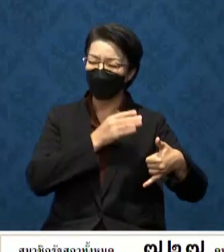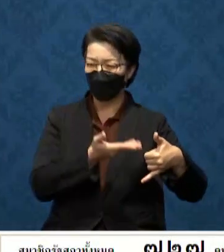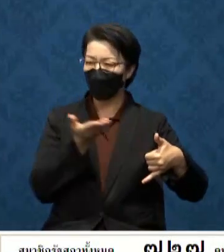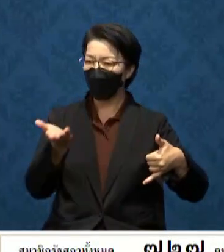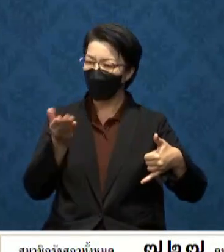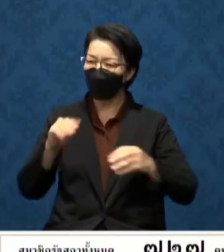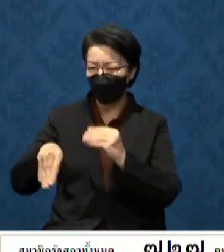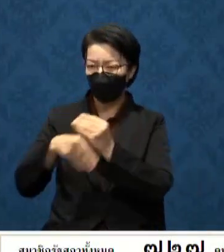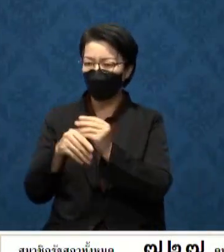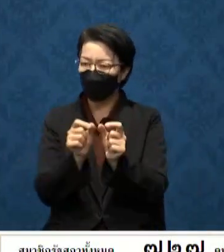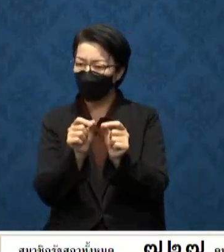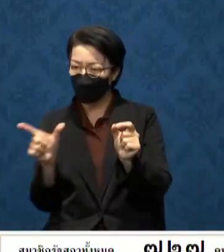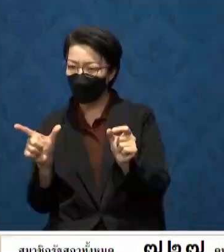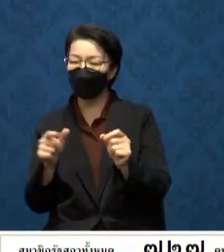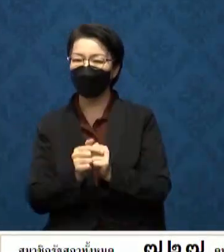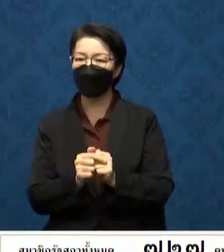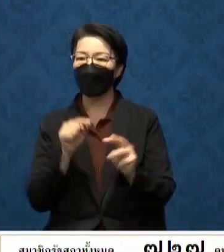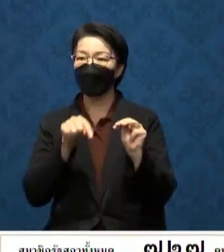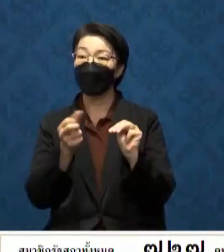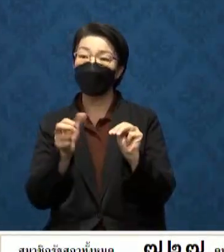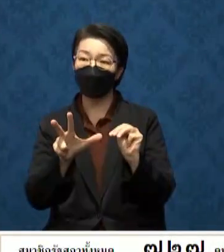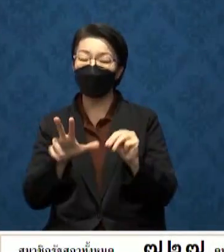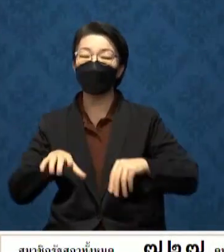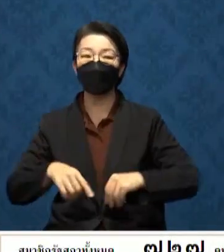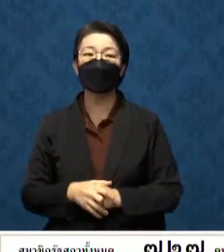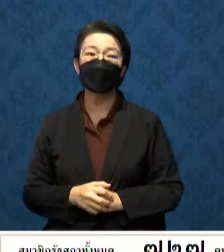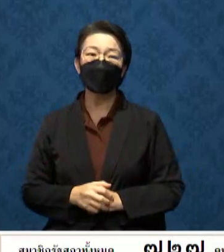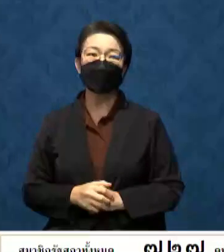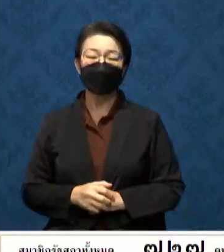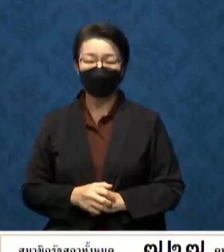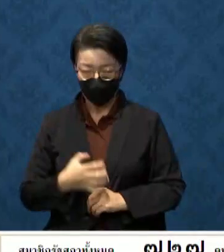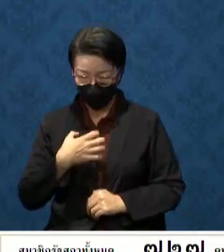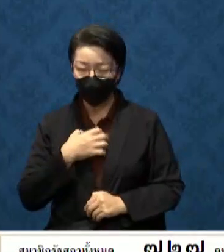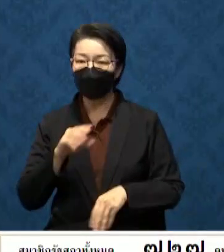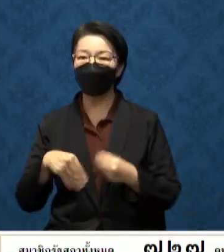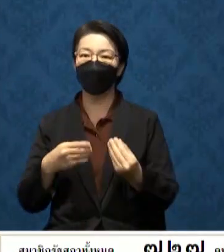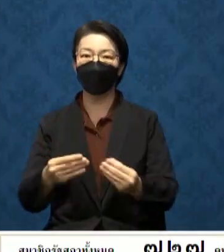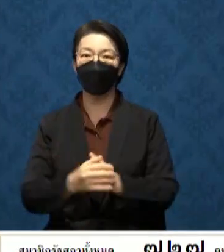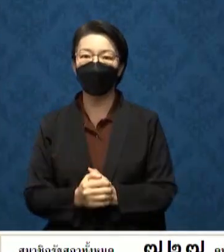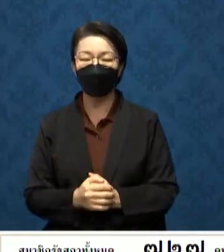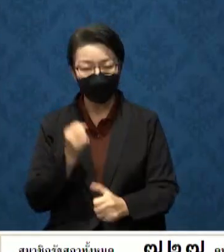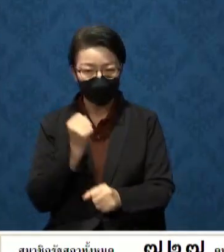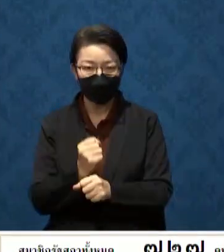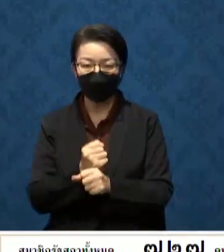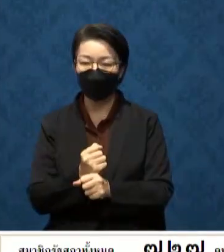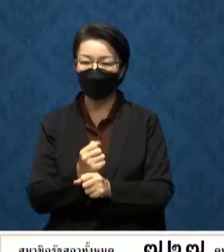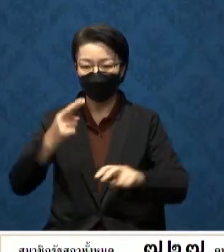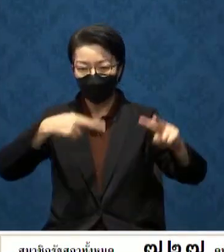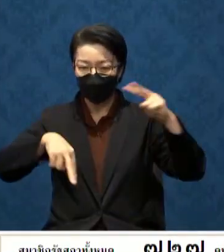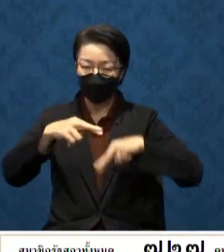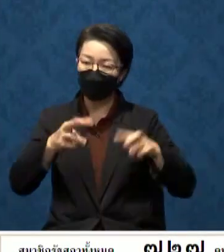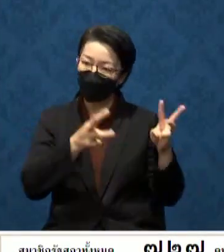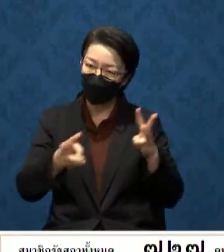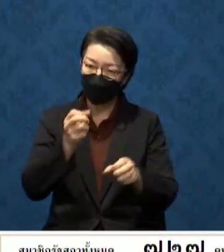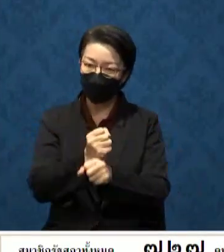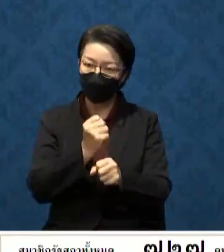พิ่มเติมบทเฉพาะการเป็นมาตรา13นะครับโดยให้มีการดำเนินการในการตรวจสอบขั้นตอนและระยะเวล